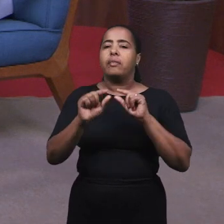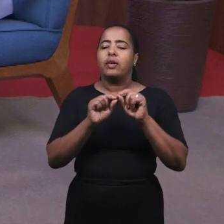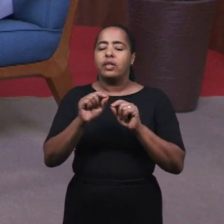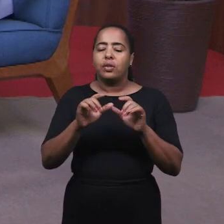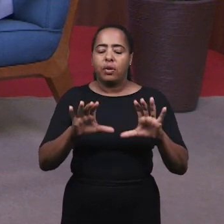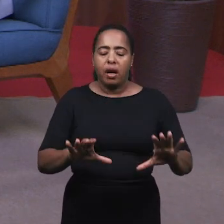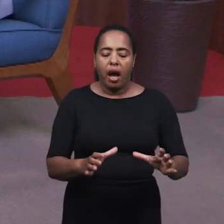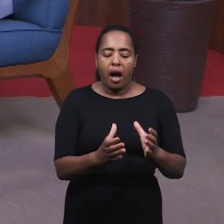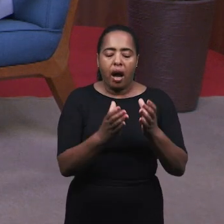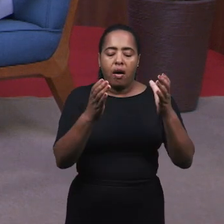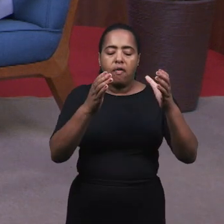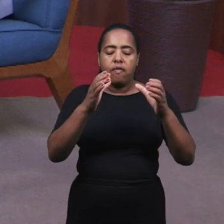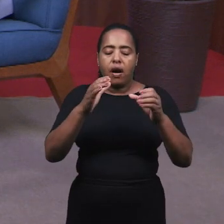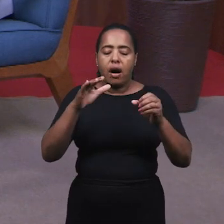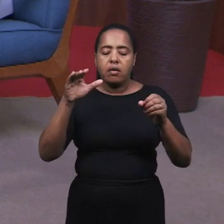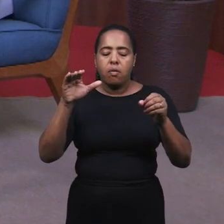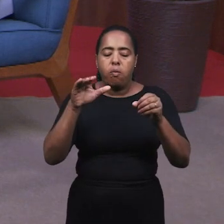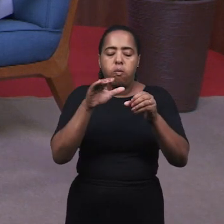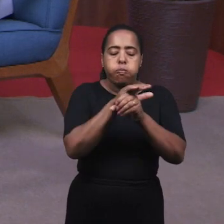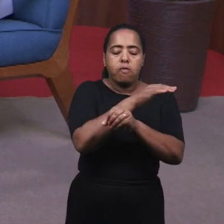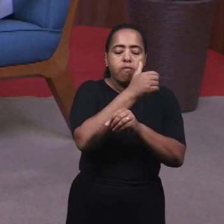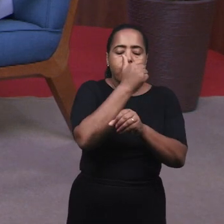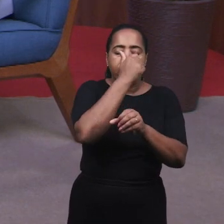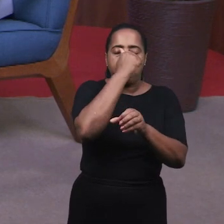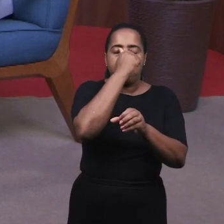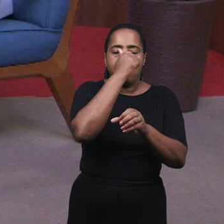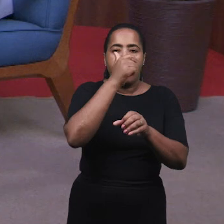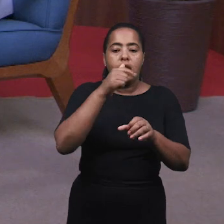ce vase est rempli, tant qu'il est rempli,